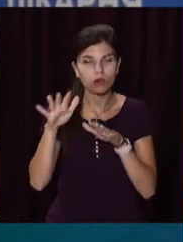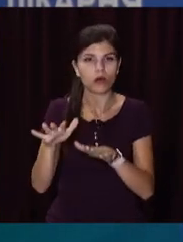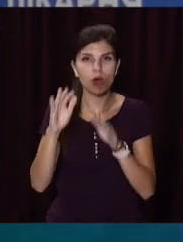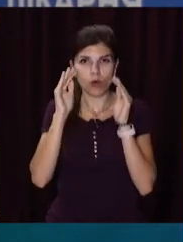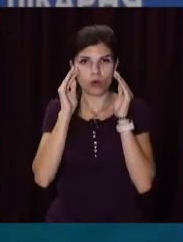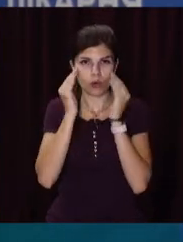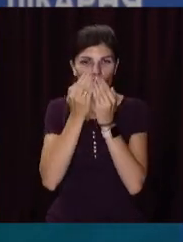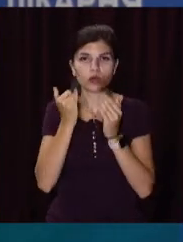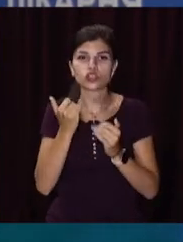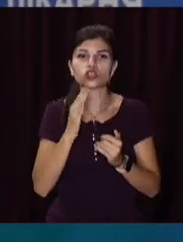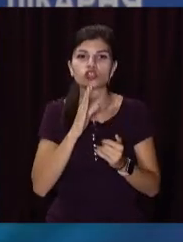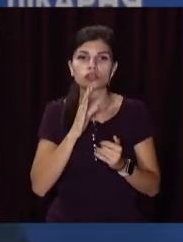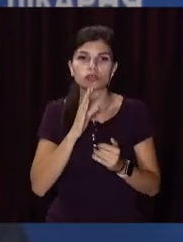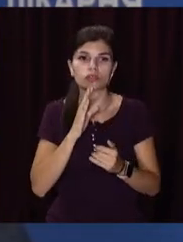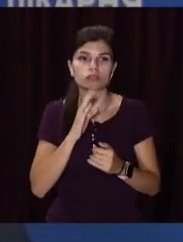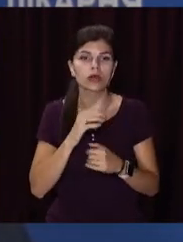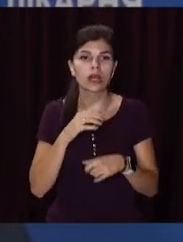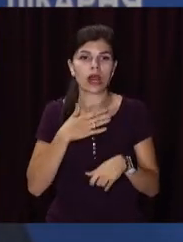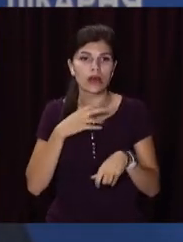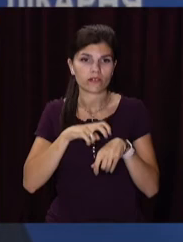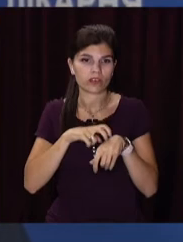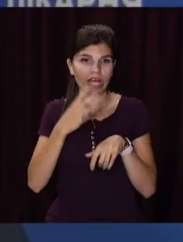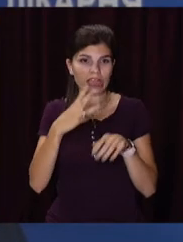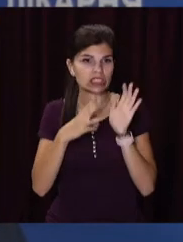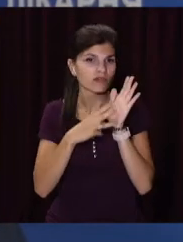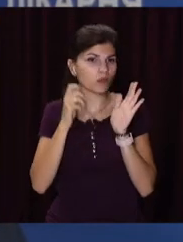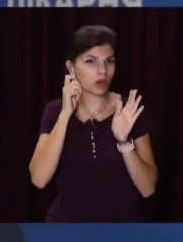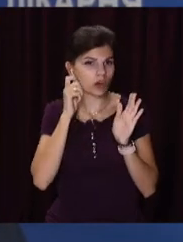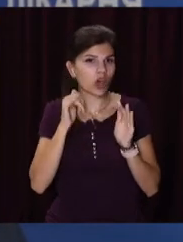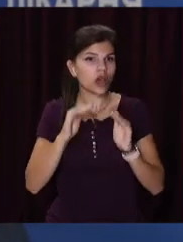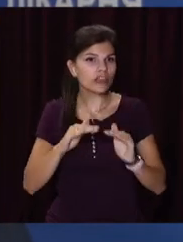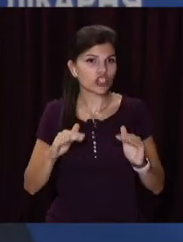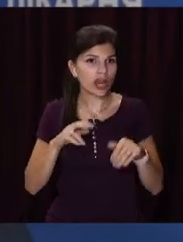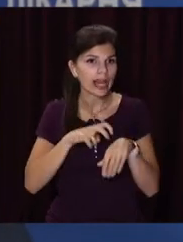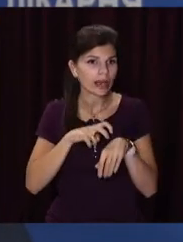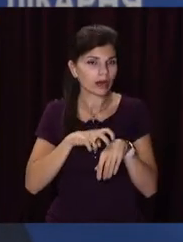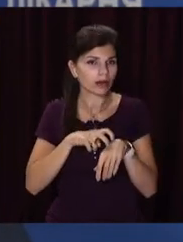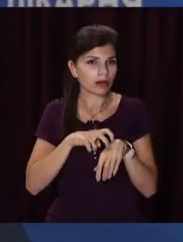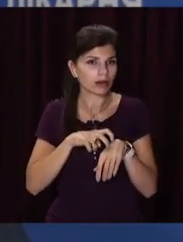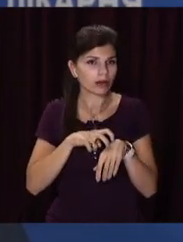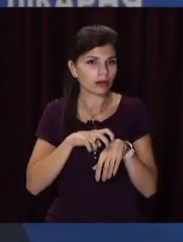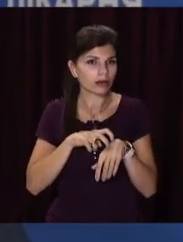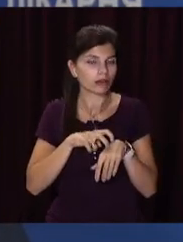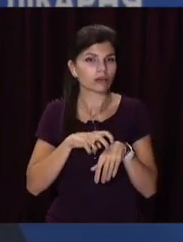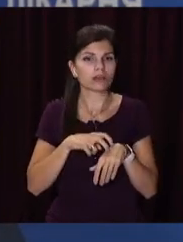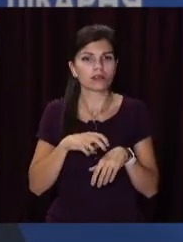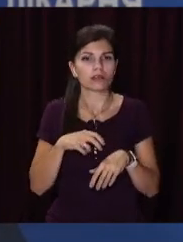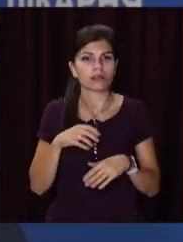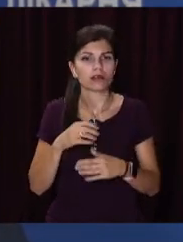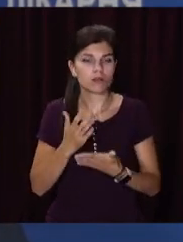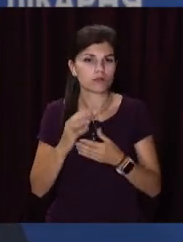Зараз дівчина, наша колега-лікар, 38 років, дитячий лікар з переломом вухом